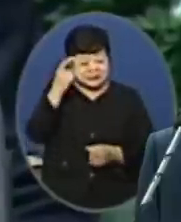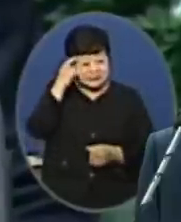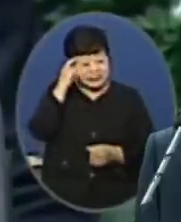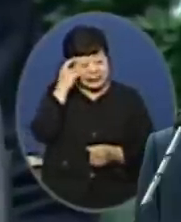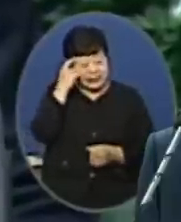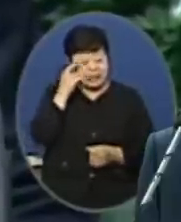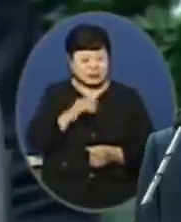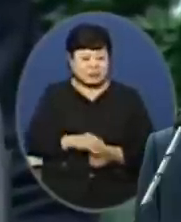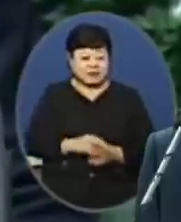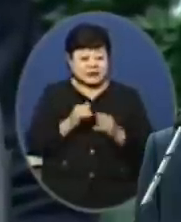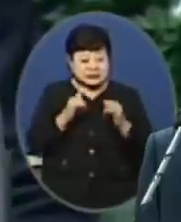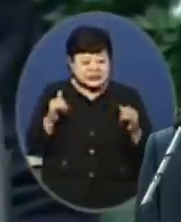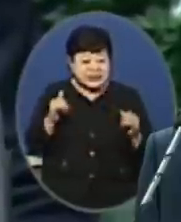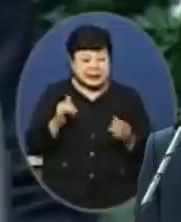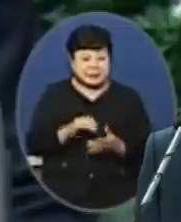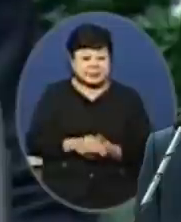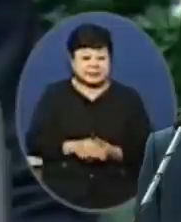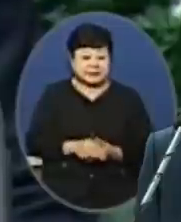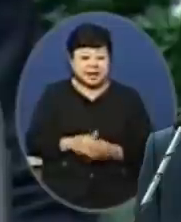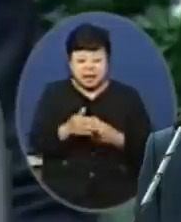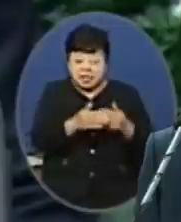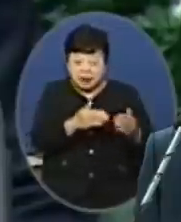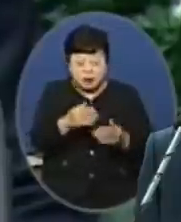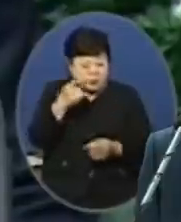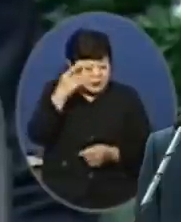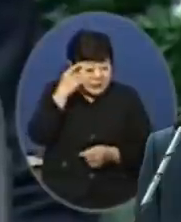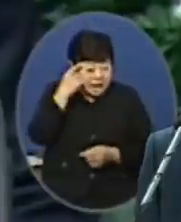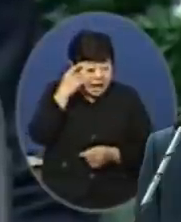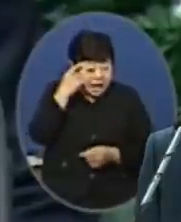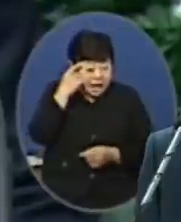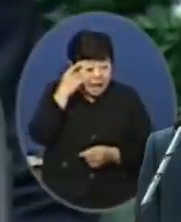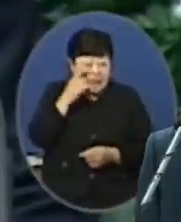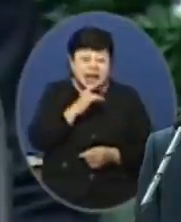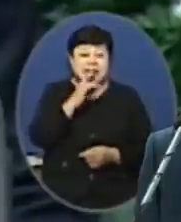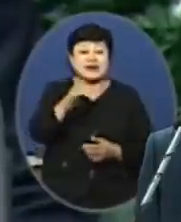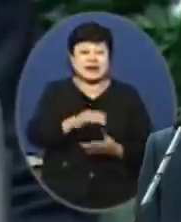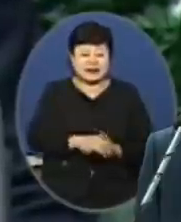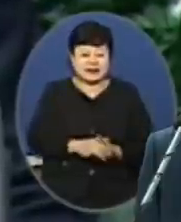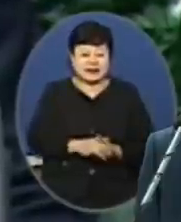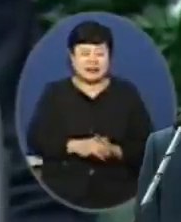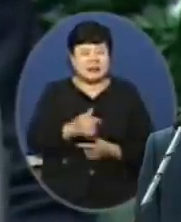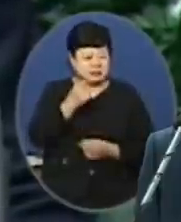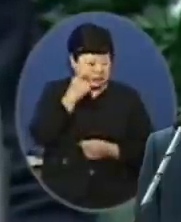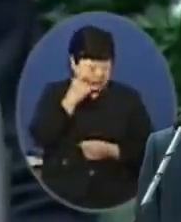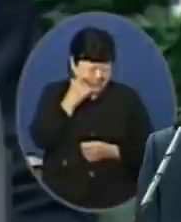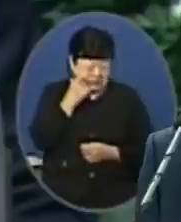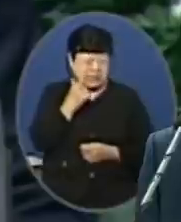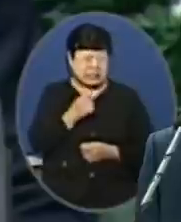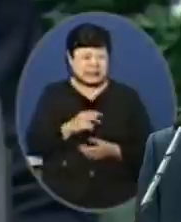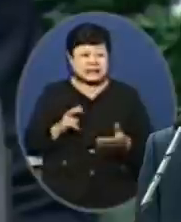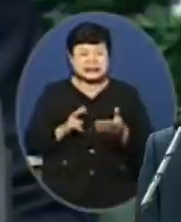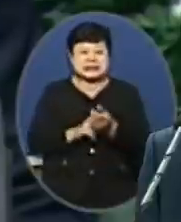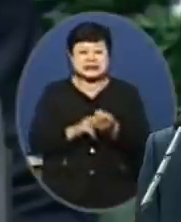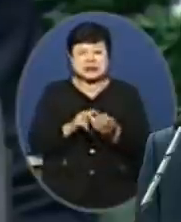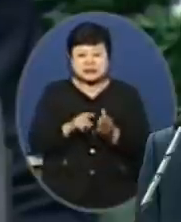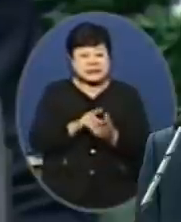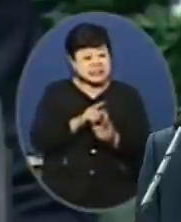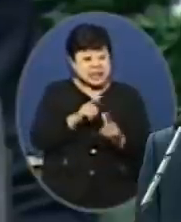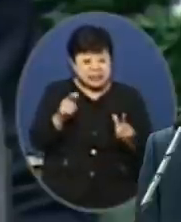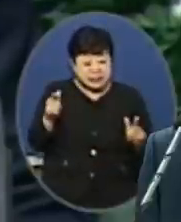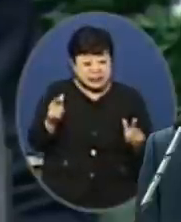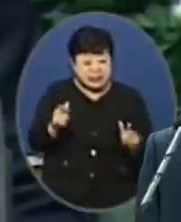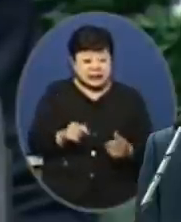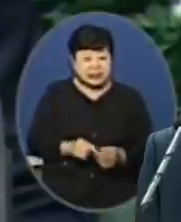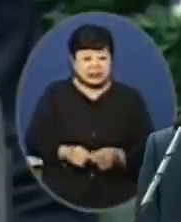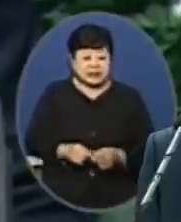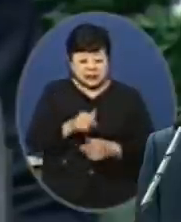생각하고 인간의 경험으로 생각하고 도저히 안 된다 할 수 없다 기적을 믿지 않지요.